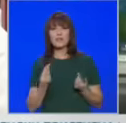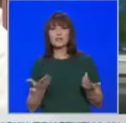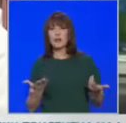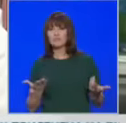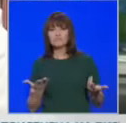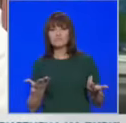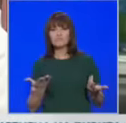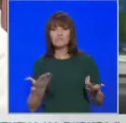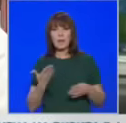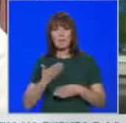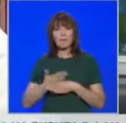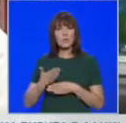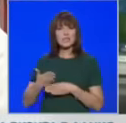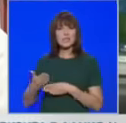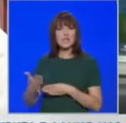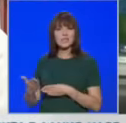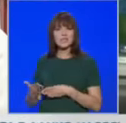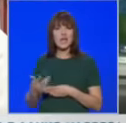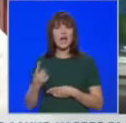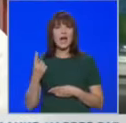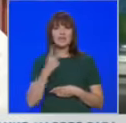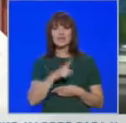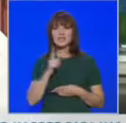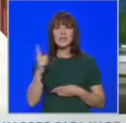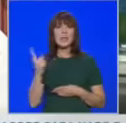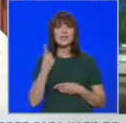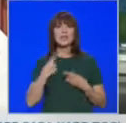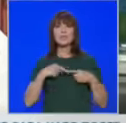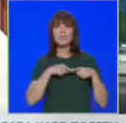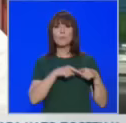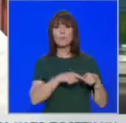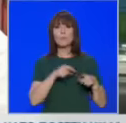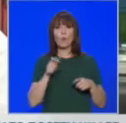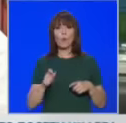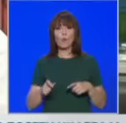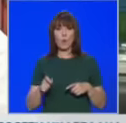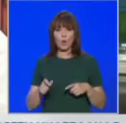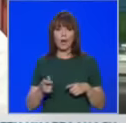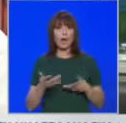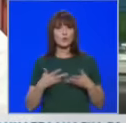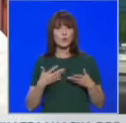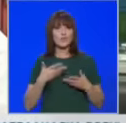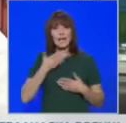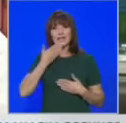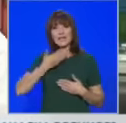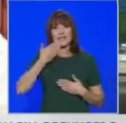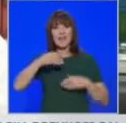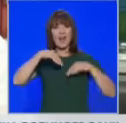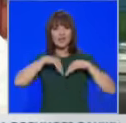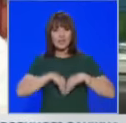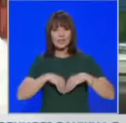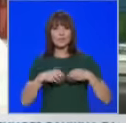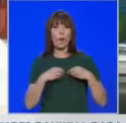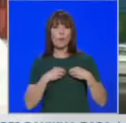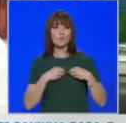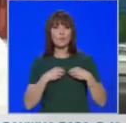процес. Всеки един прокурор, който дръзне да си изрази вътрешното убеждение различно